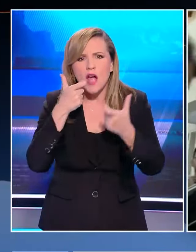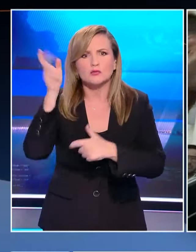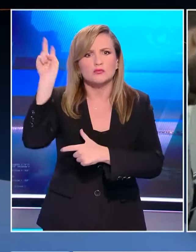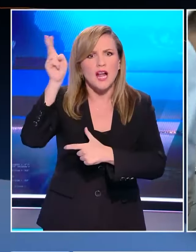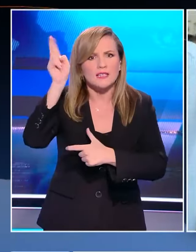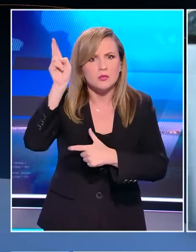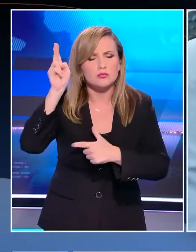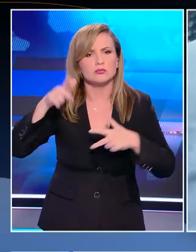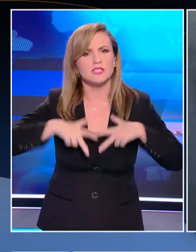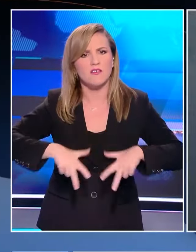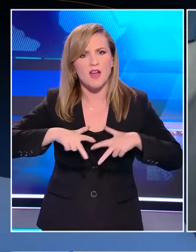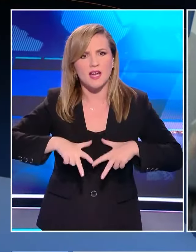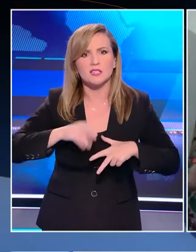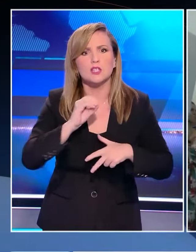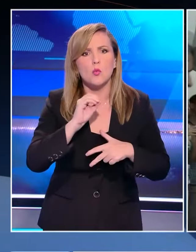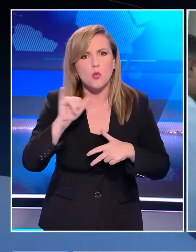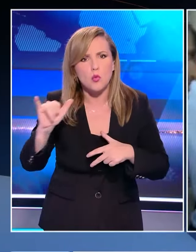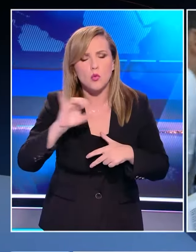της κυβέρνησης.